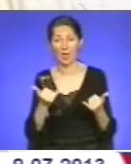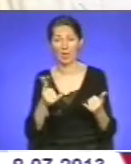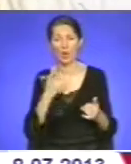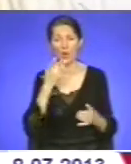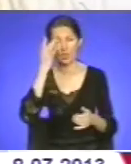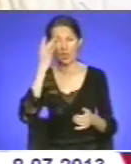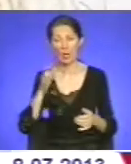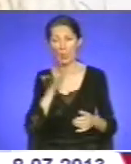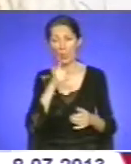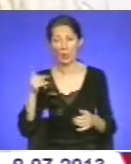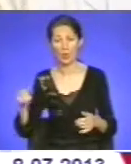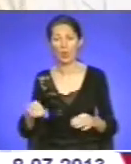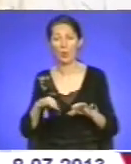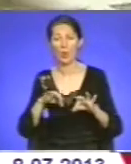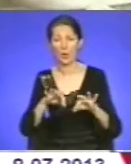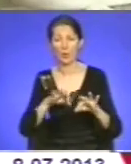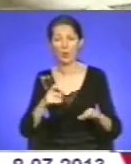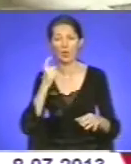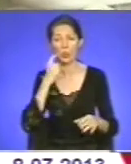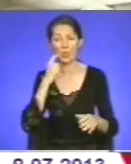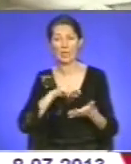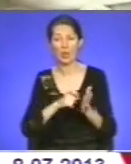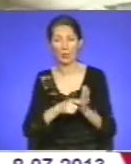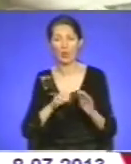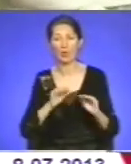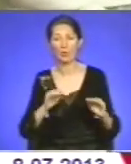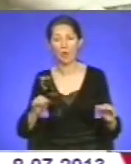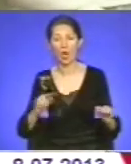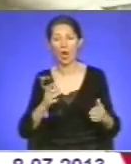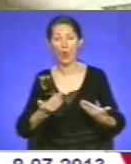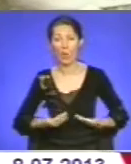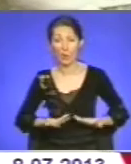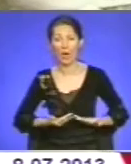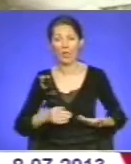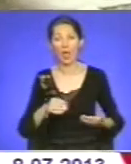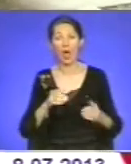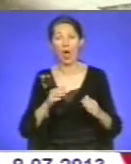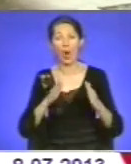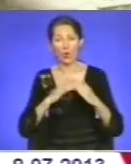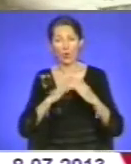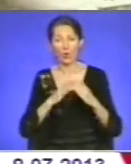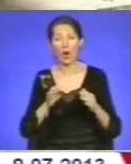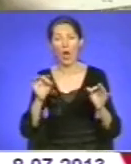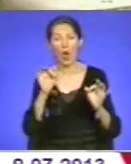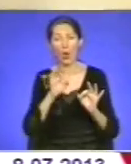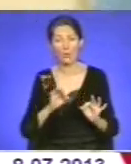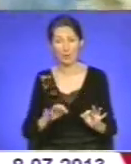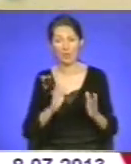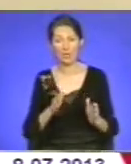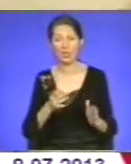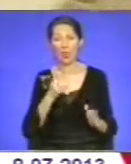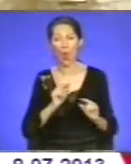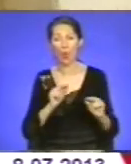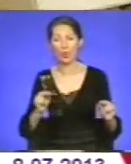період пересувний стоматологічний кабінет розміщуватимуть у комунальних установах. А восени, як тільки учні та студенти підуть на